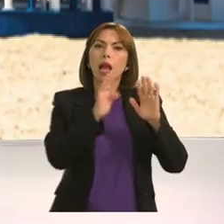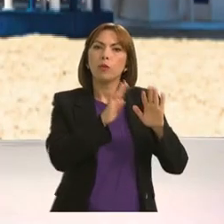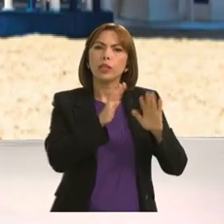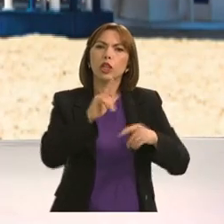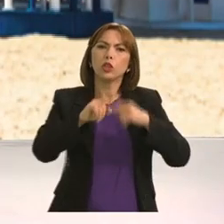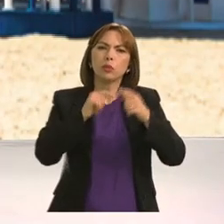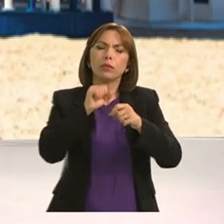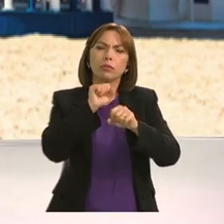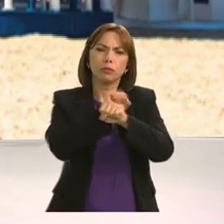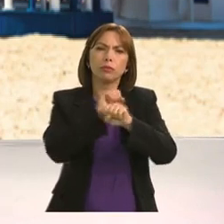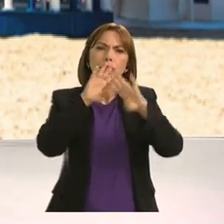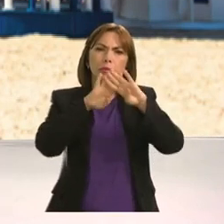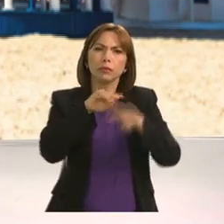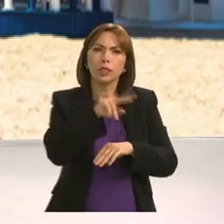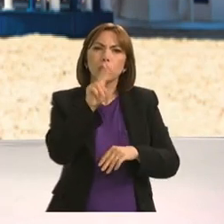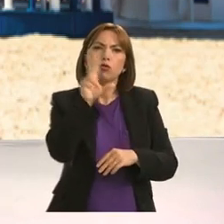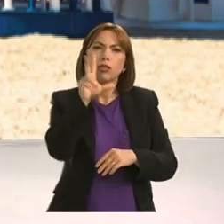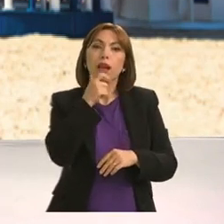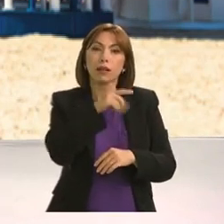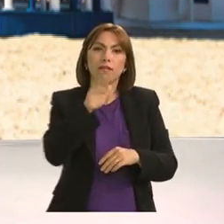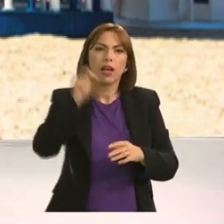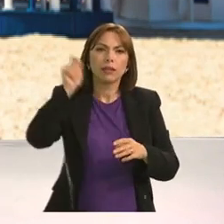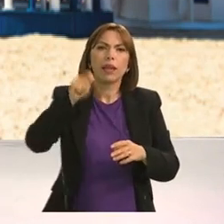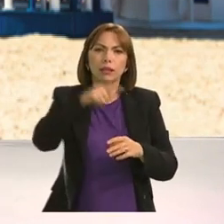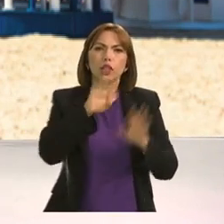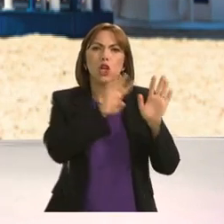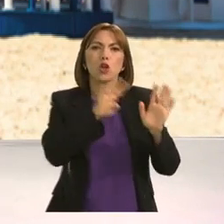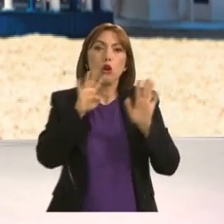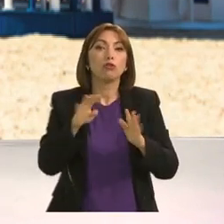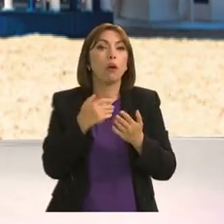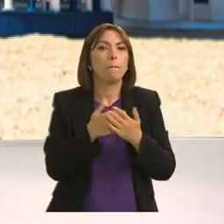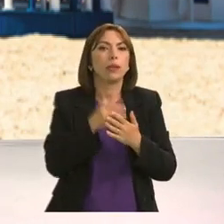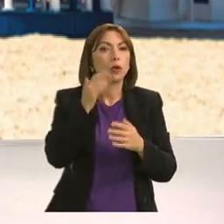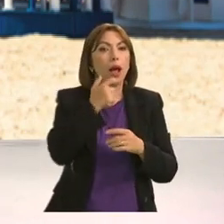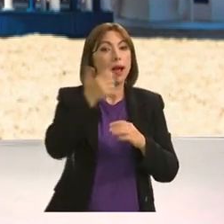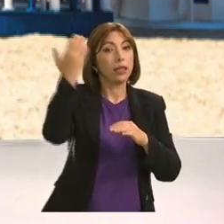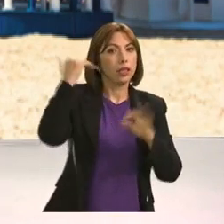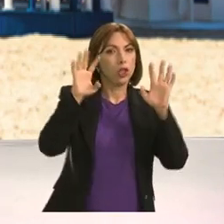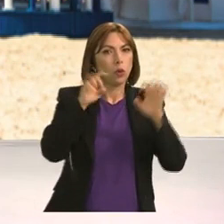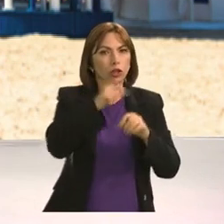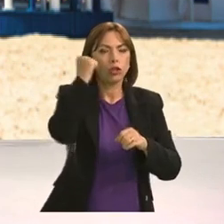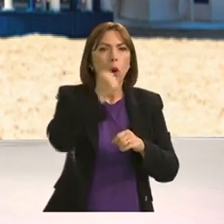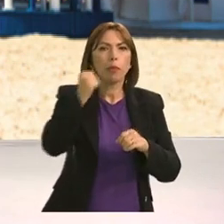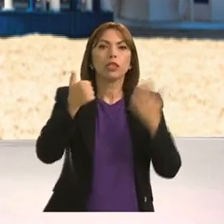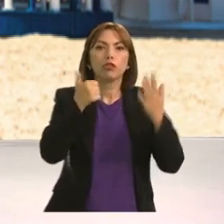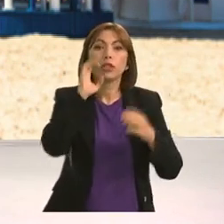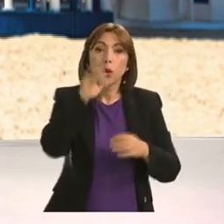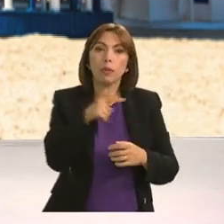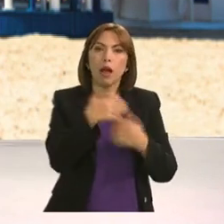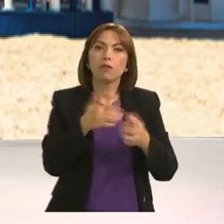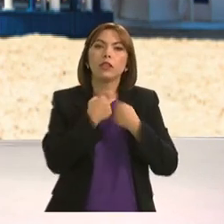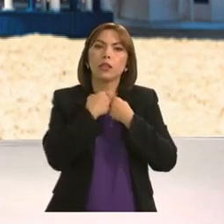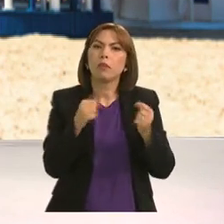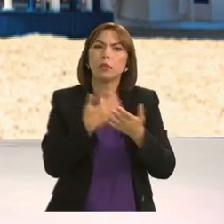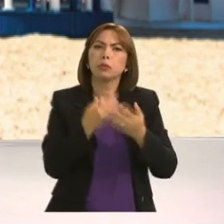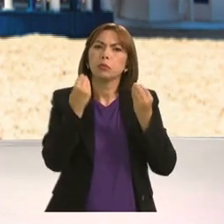A petrecut după gratii 23 de ani. Avea o sentință de 99 pentru că în anii 90 au omorât 6 oameni. A fost